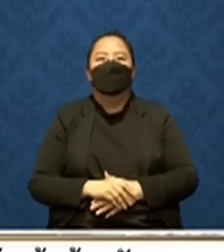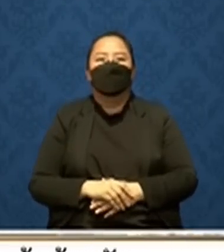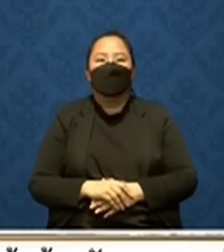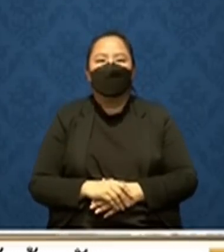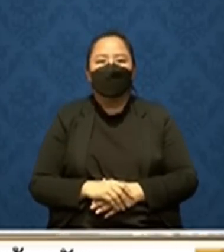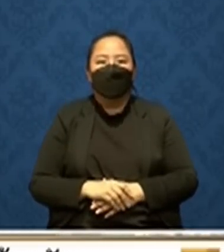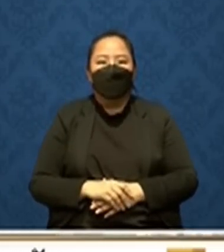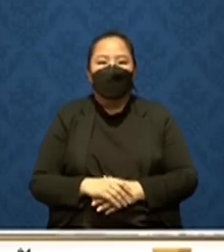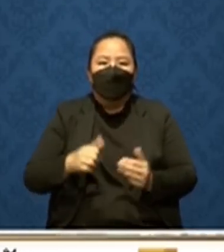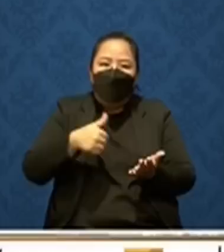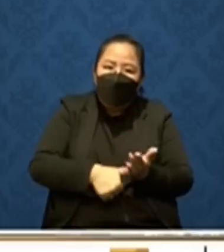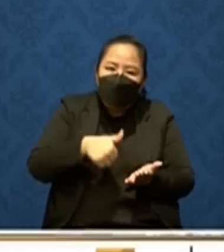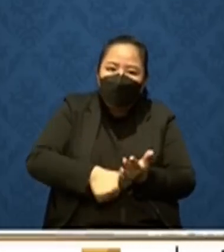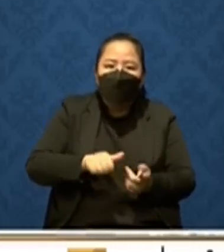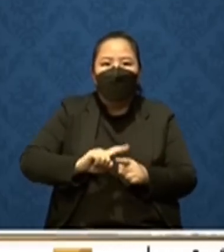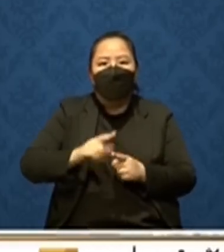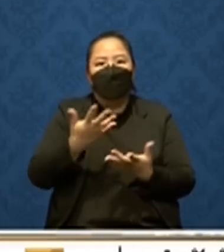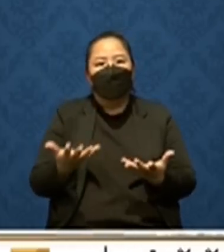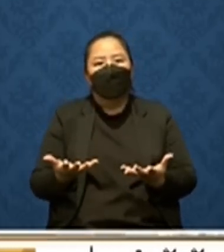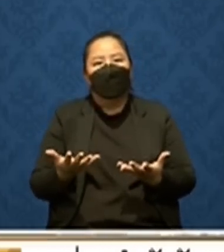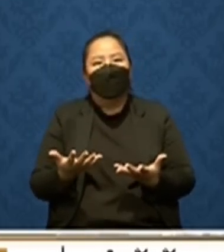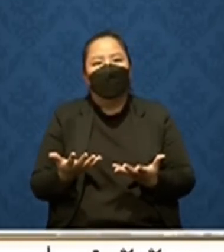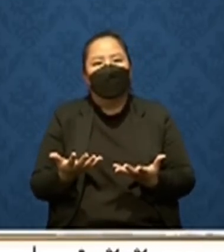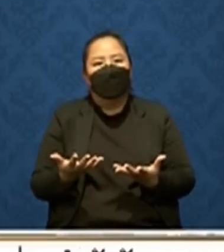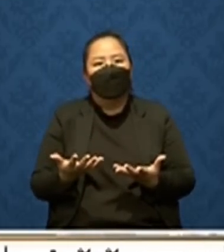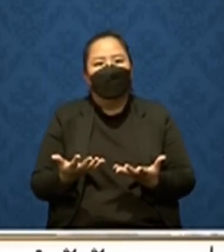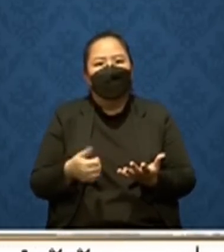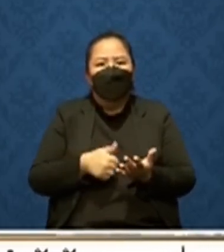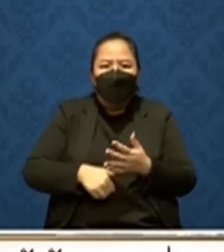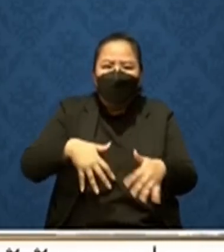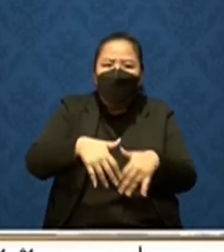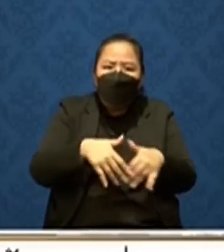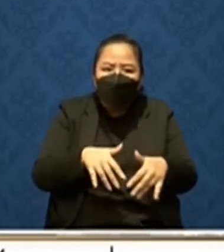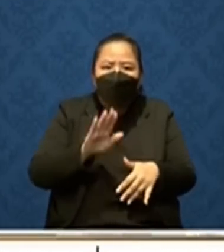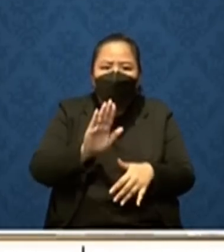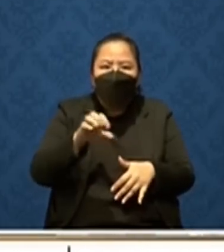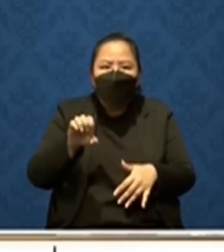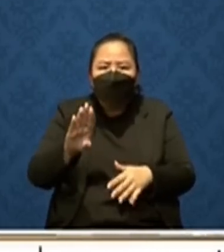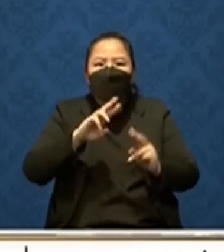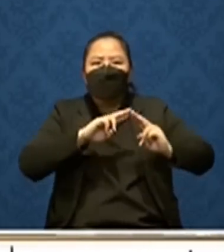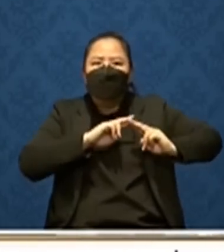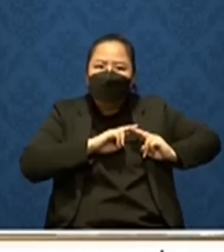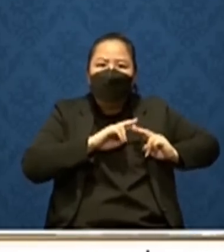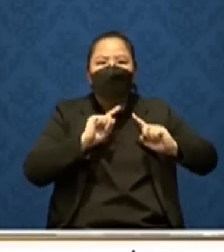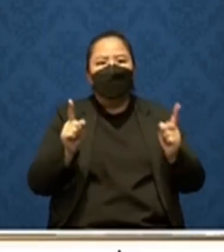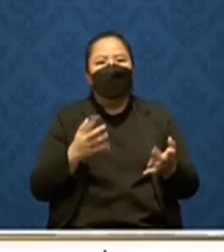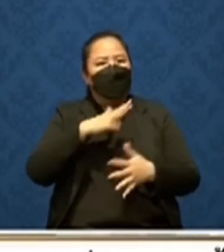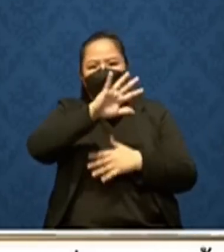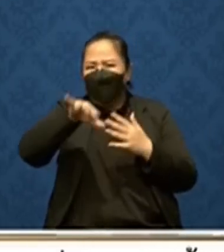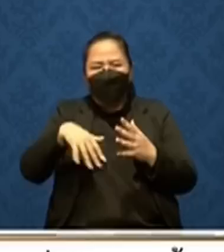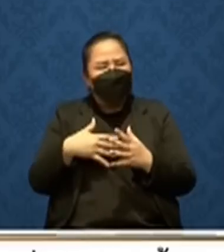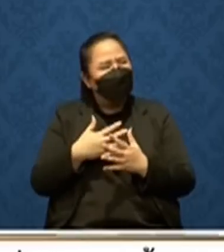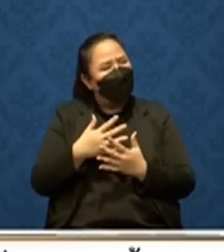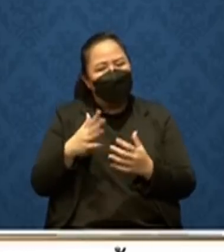หนี้สินไม่ยอมเป็นหนี้ของพี่น้องประชาชนเองที่เป็นหนี้ภาคเอกชนภาคประชาชนท่วมหัว